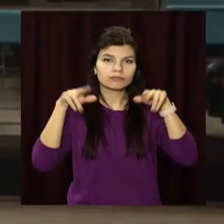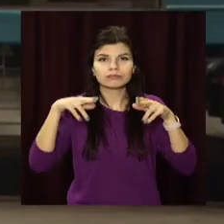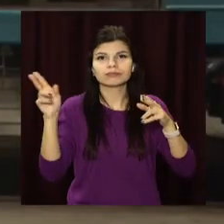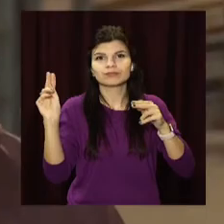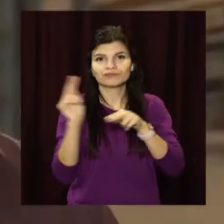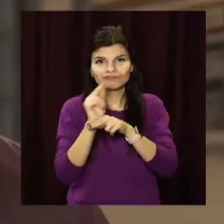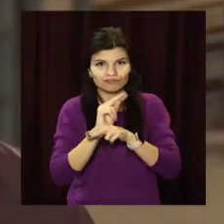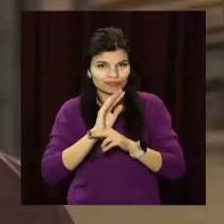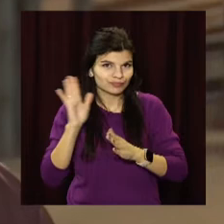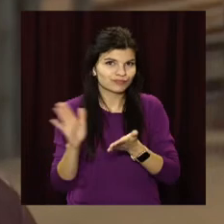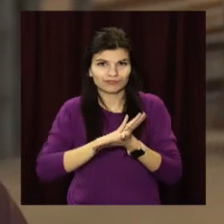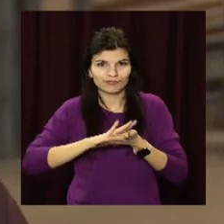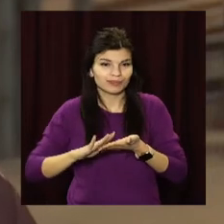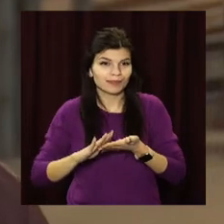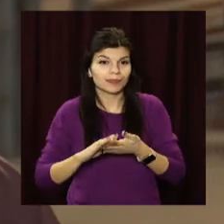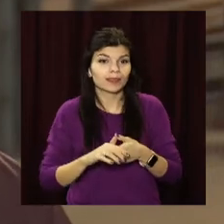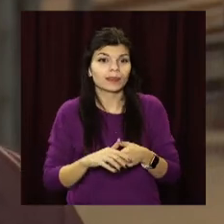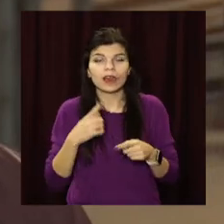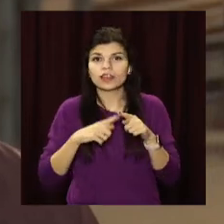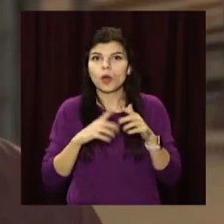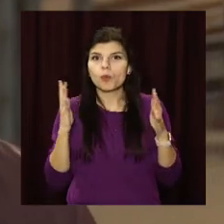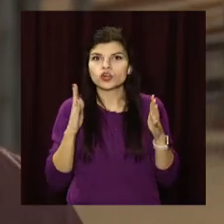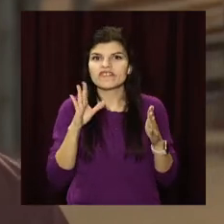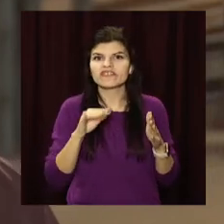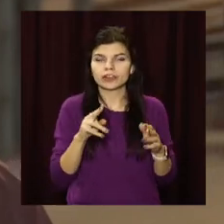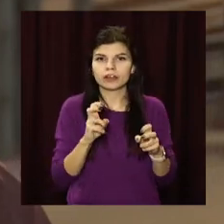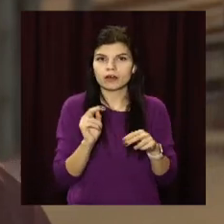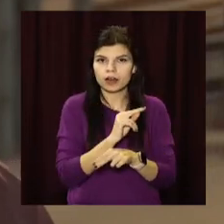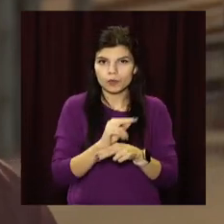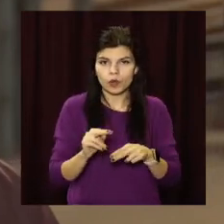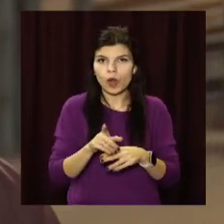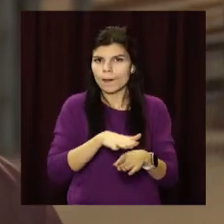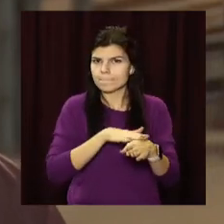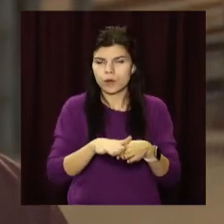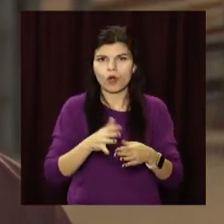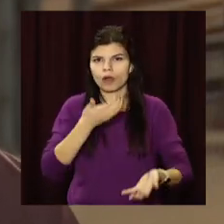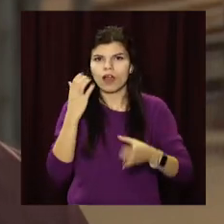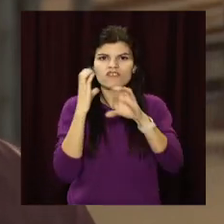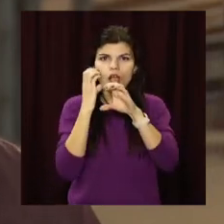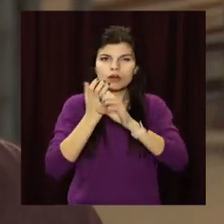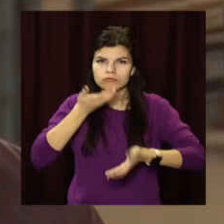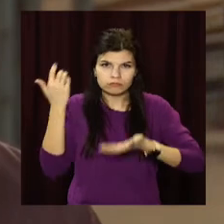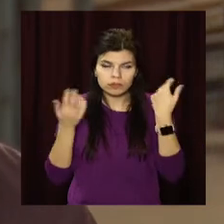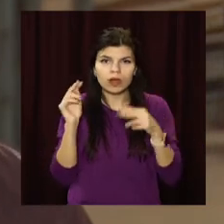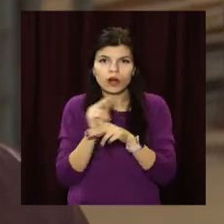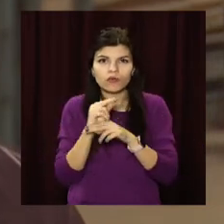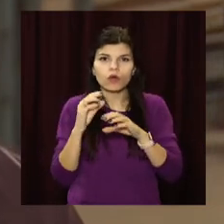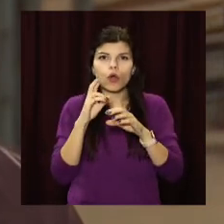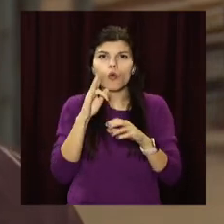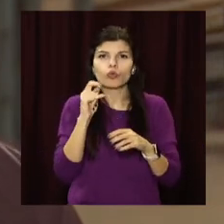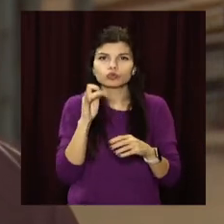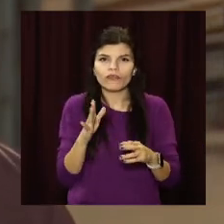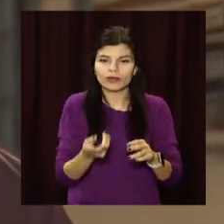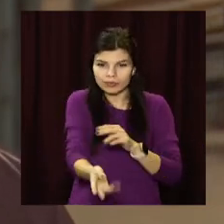з ремонтів. Це, скажімо так, великі види ремонту, де вже производиться повністю розборка вагона, ремонт кузова,